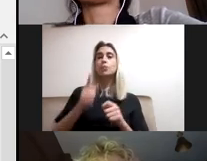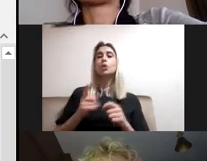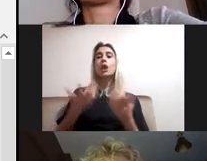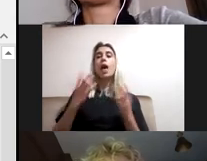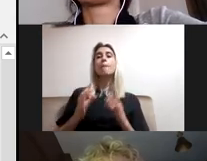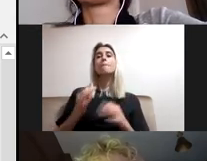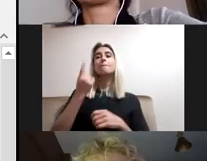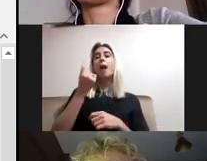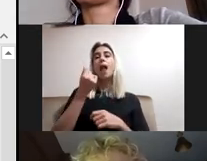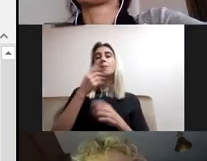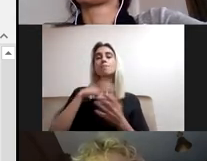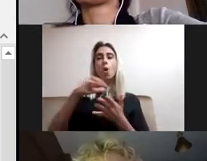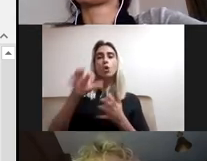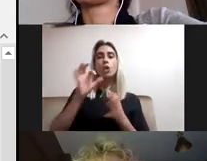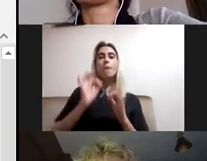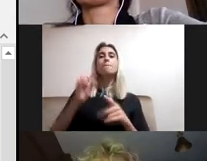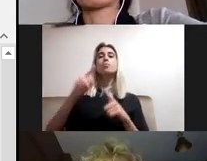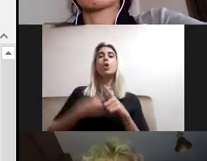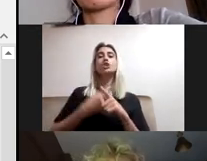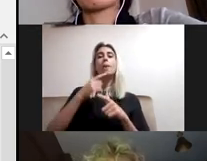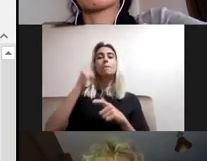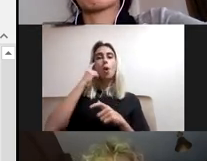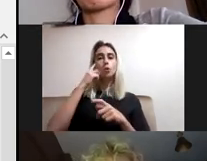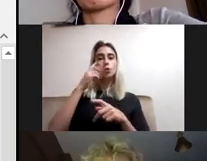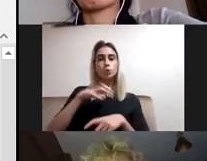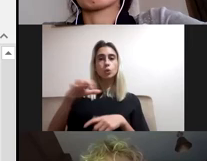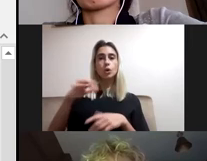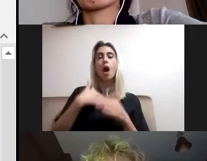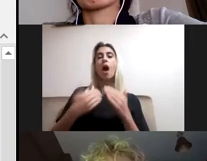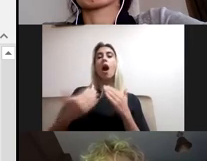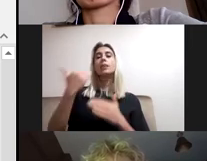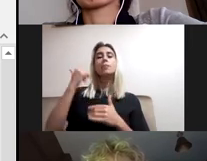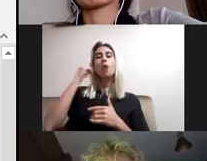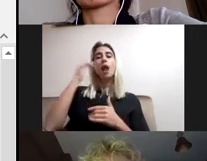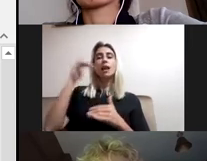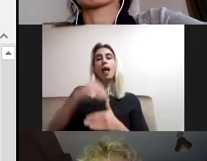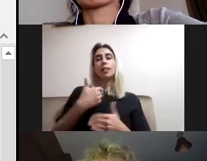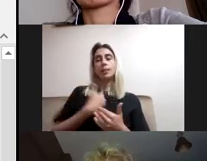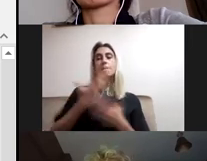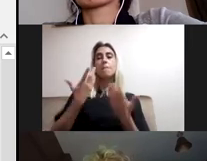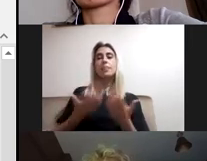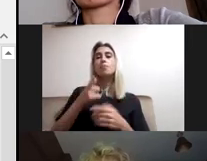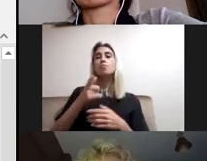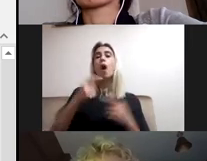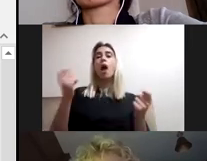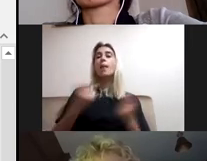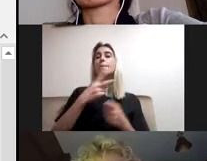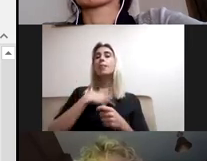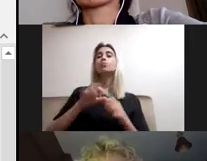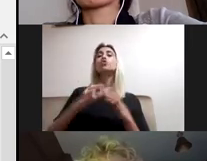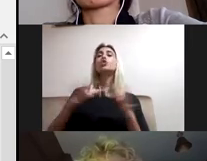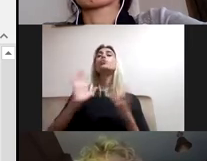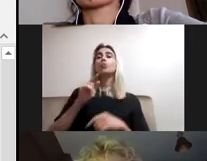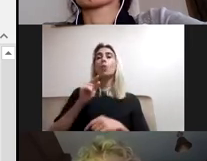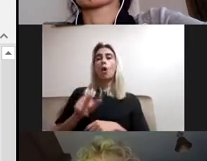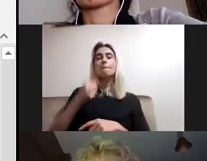mali boyutu hem projelendirme boyutu, yani arkadan benim aklıma bu geliyor. Madem bu hala belediye bunu çözmüyor,